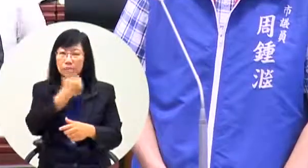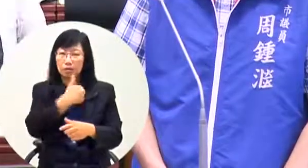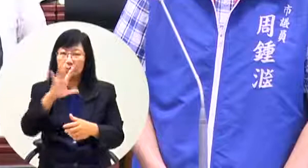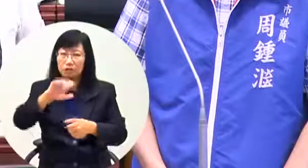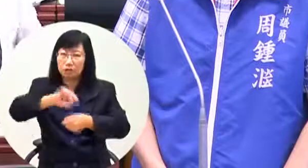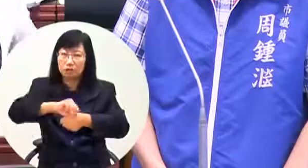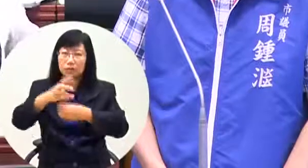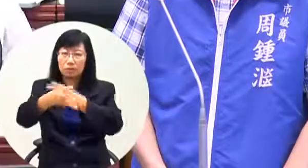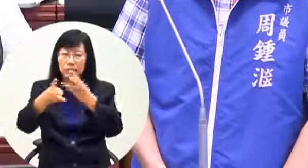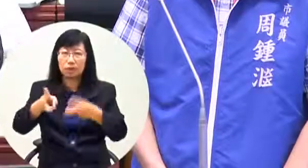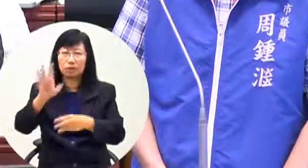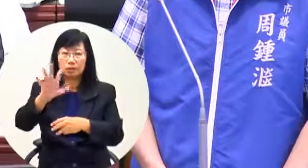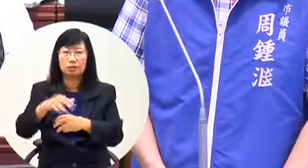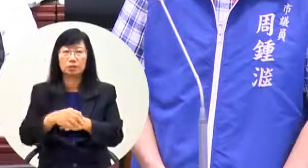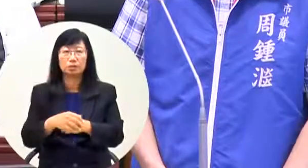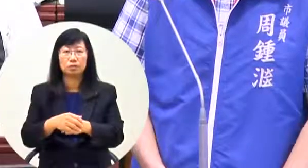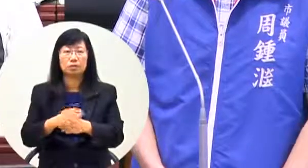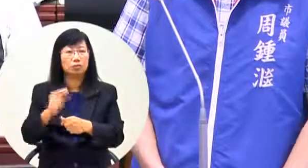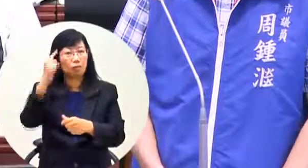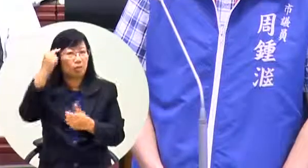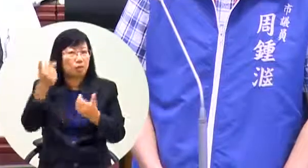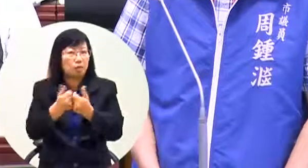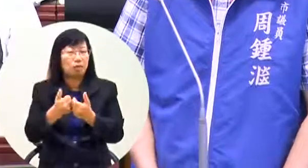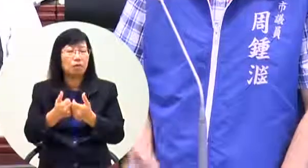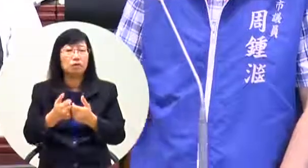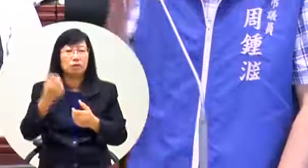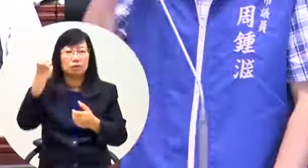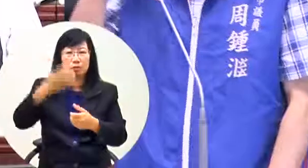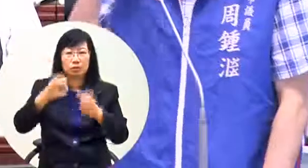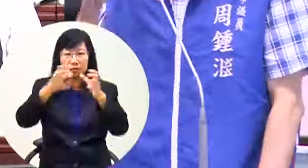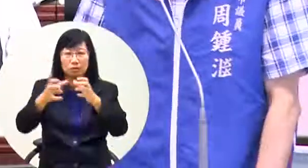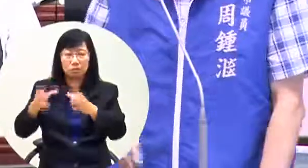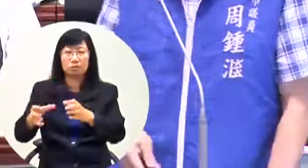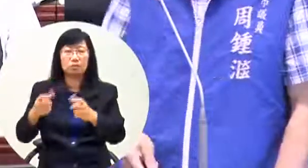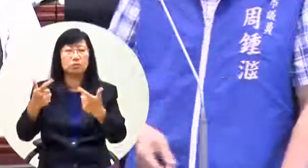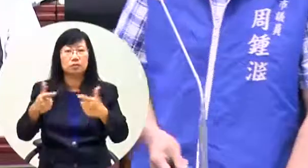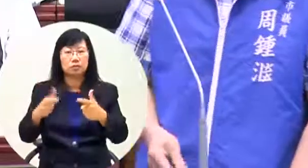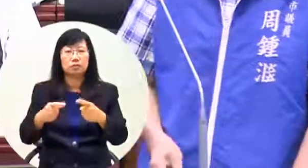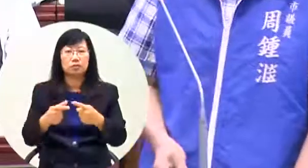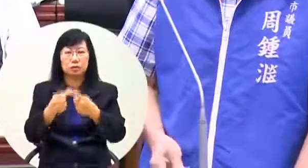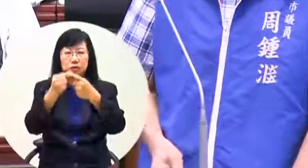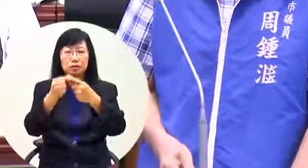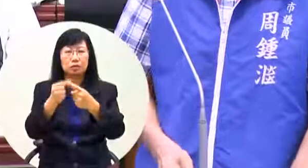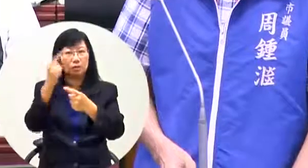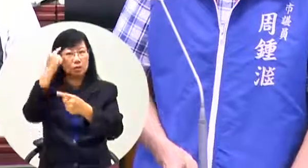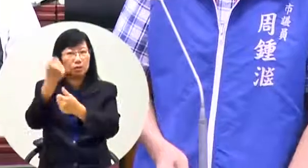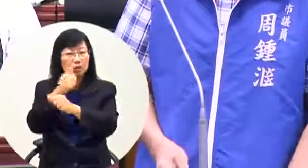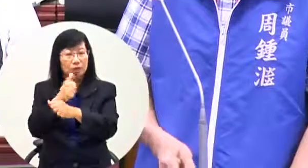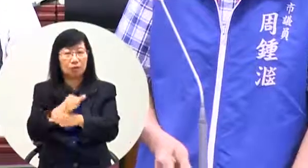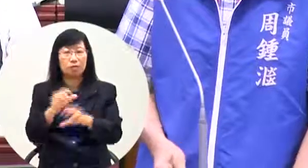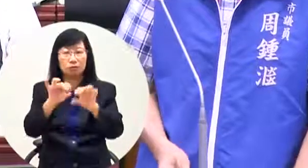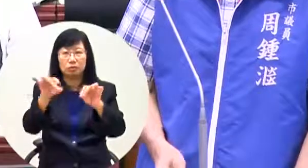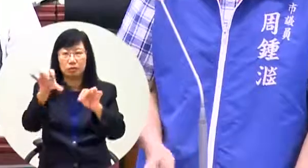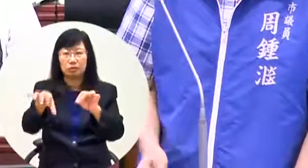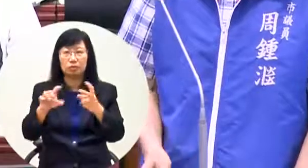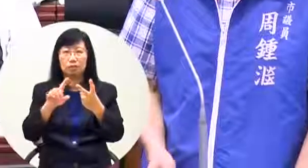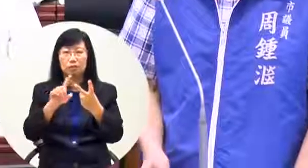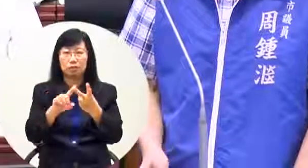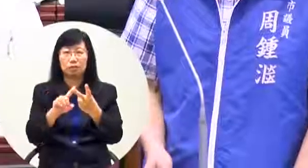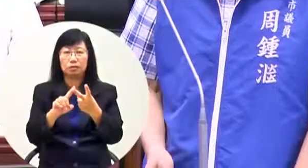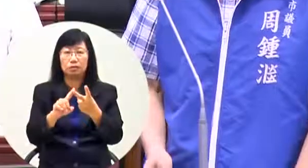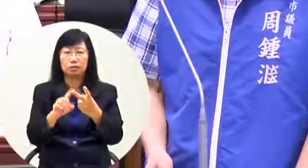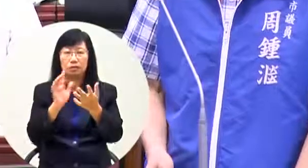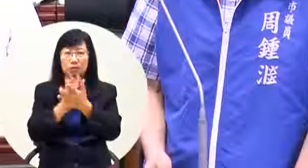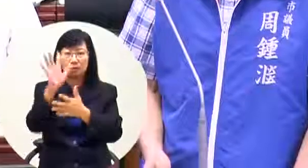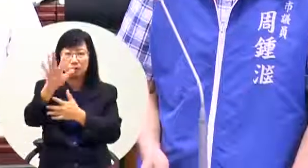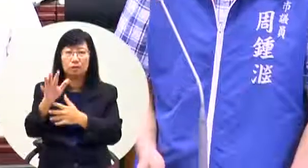新建校舍，而是说他必须要考虑到，第一个是地点，第二个是未来的这一个学童人口的这一个成长数，你不